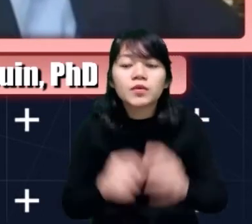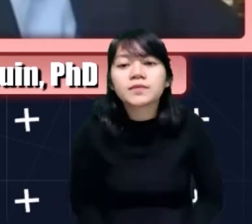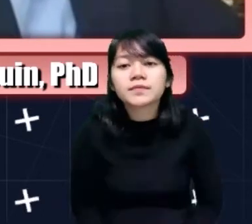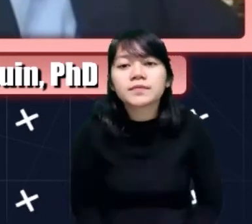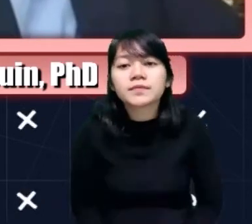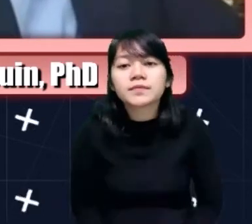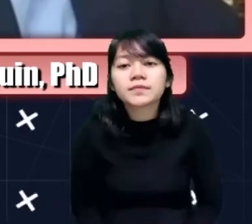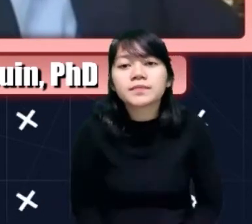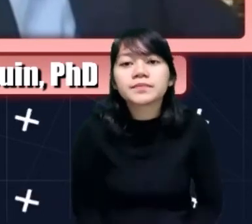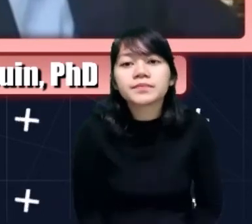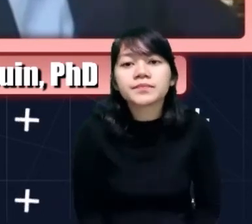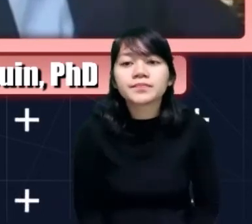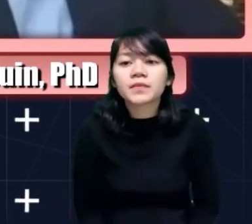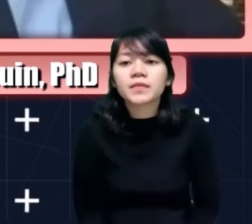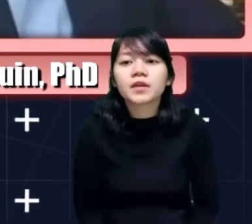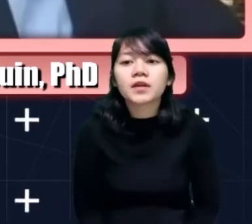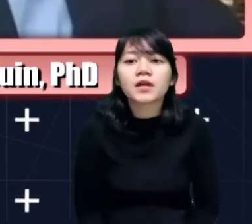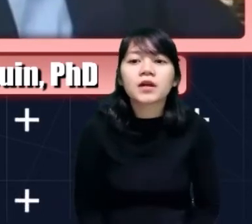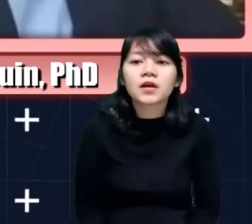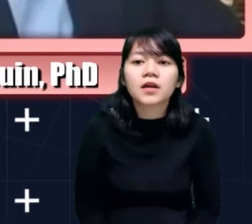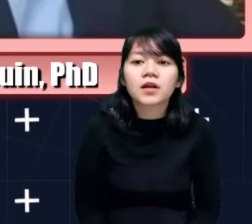Dapatkah, ini kata Musa ya,